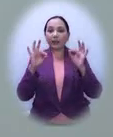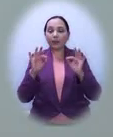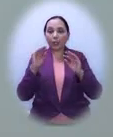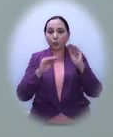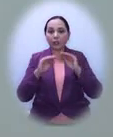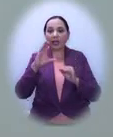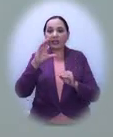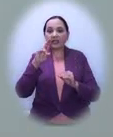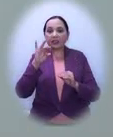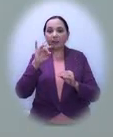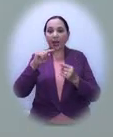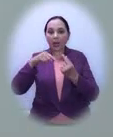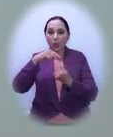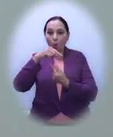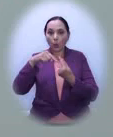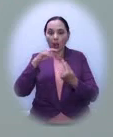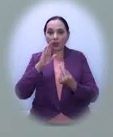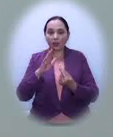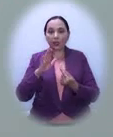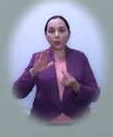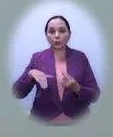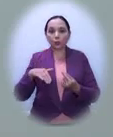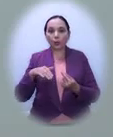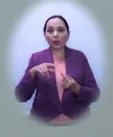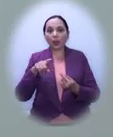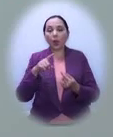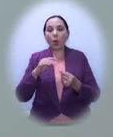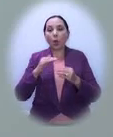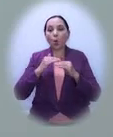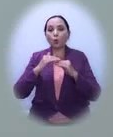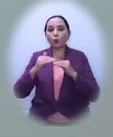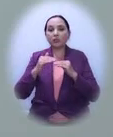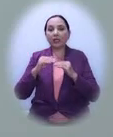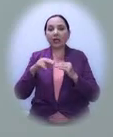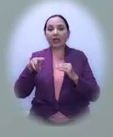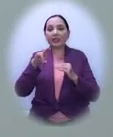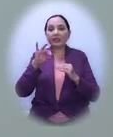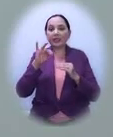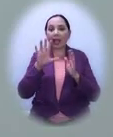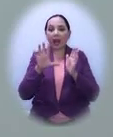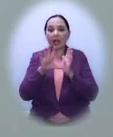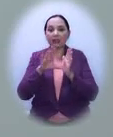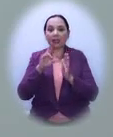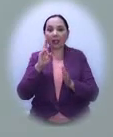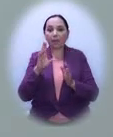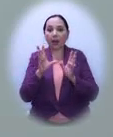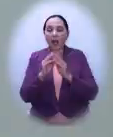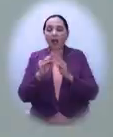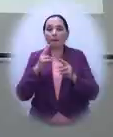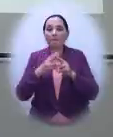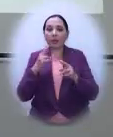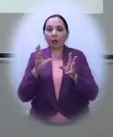spiral shaklida o'raladi va o'ralgandan so'ng usti dielektrik bilan qoplanib, metal